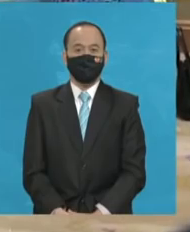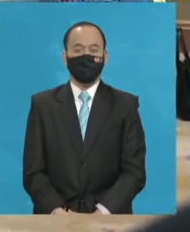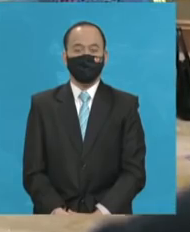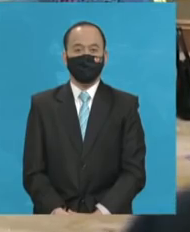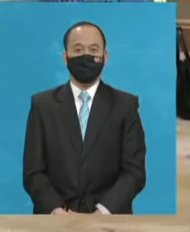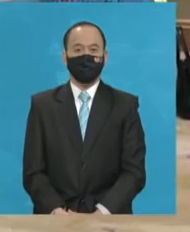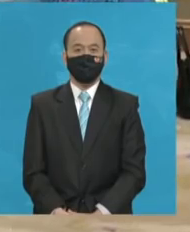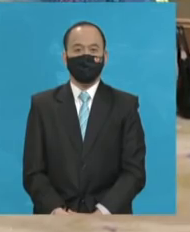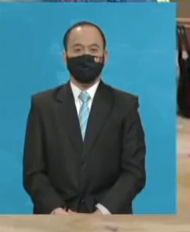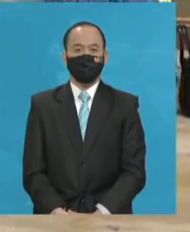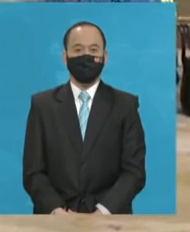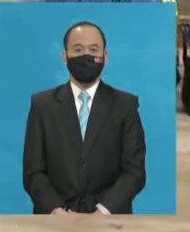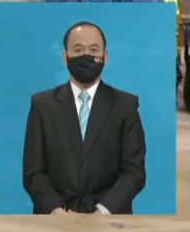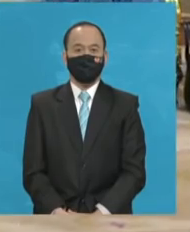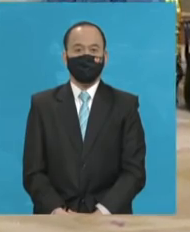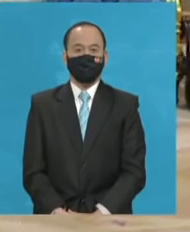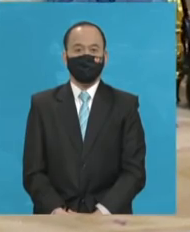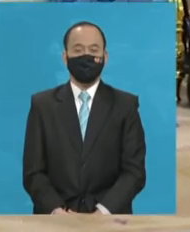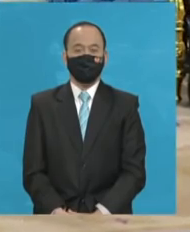begini akhirnya